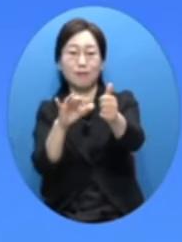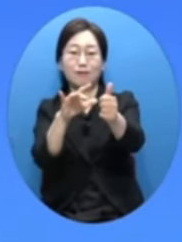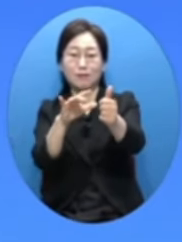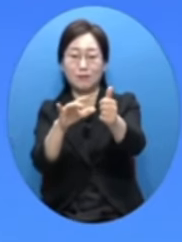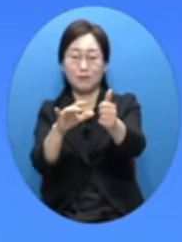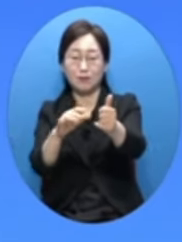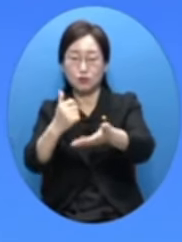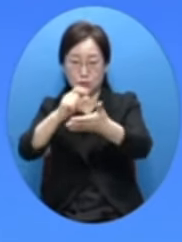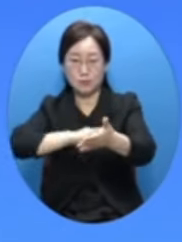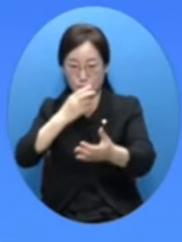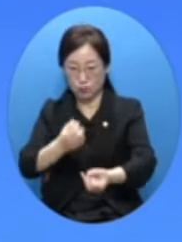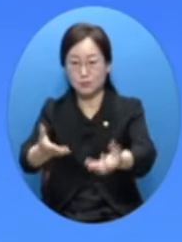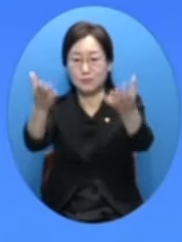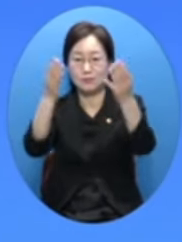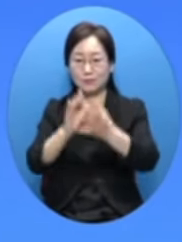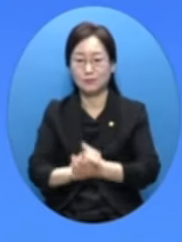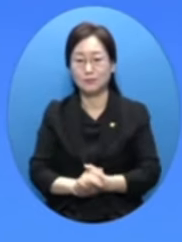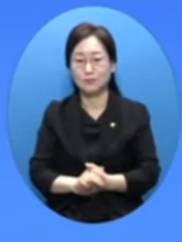되기를 주님으로 축원합니다.